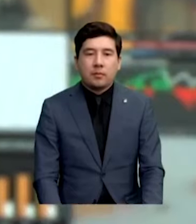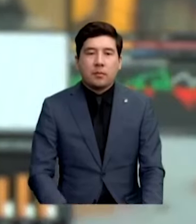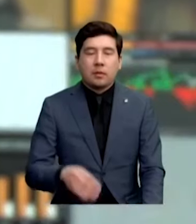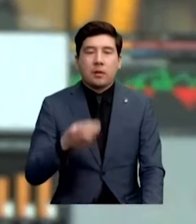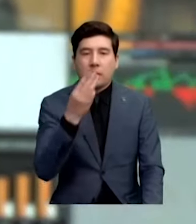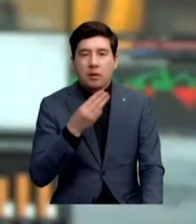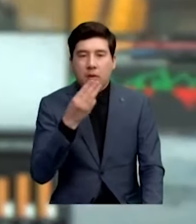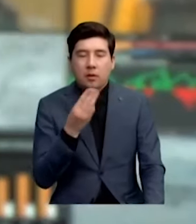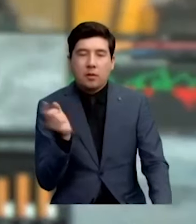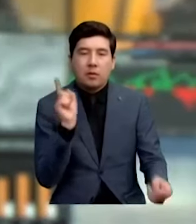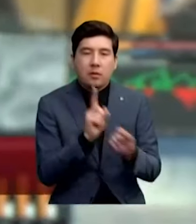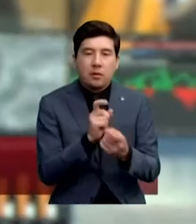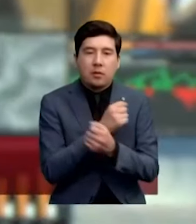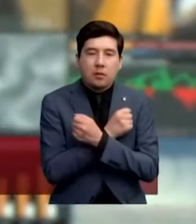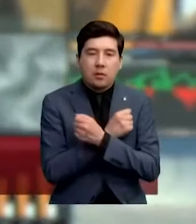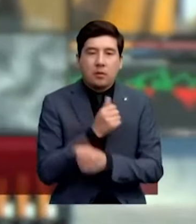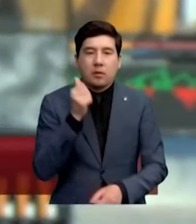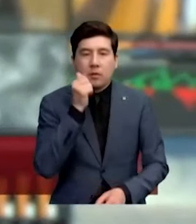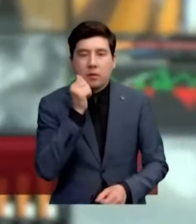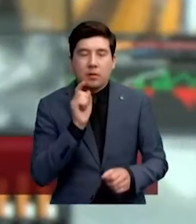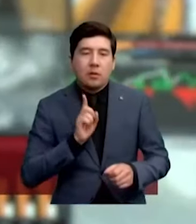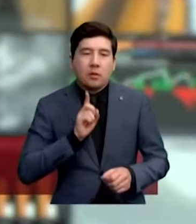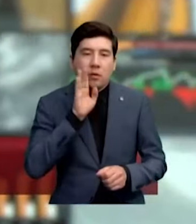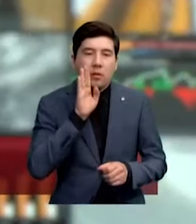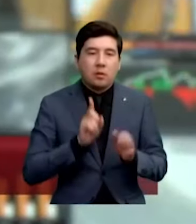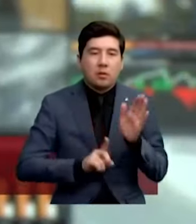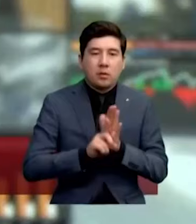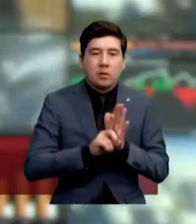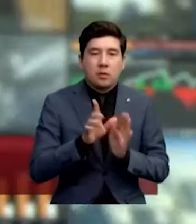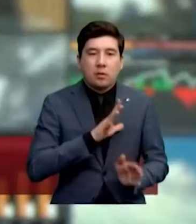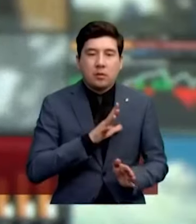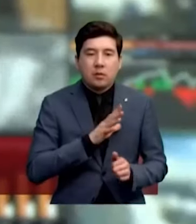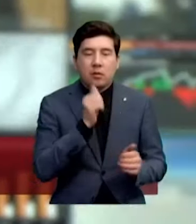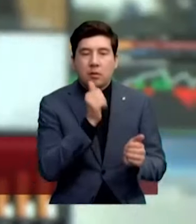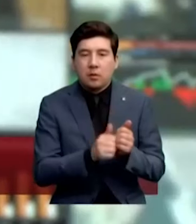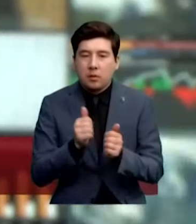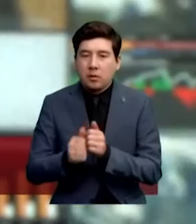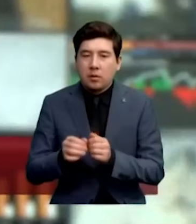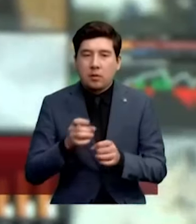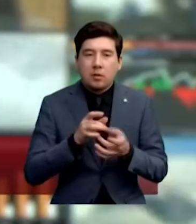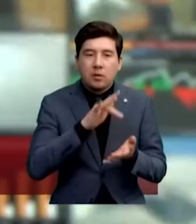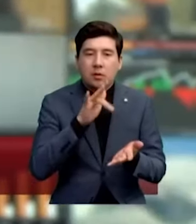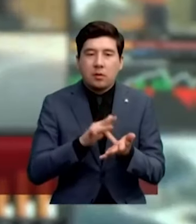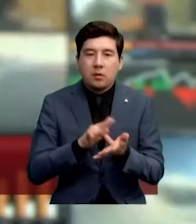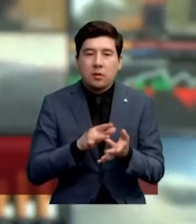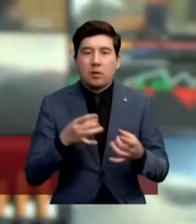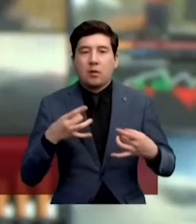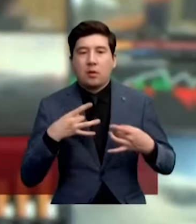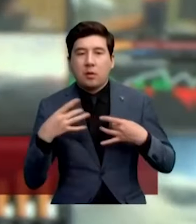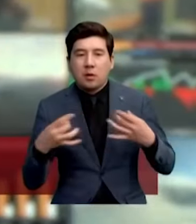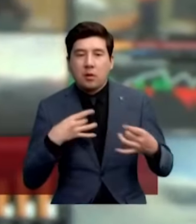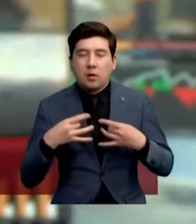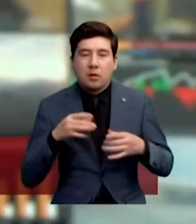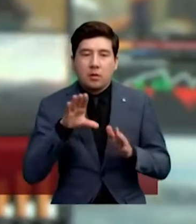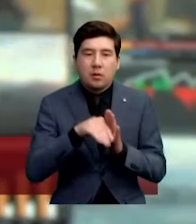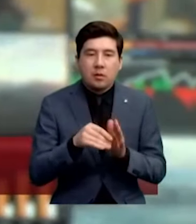Атыраулықтарды төс қағыстырып, көрісуді ертемен бастап кетті. Қаланың бірнеше жерінде концерттік бағдарламалар мен түрлі шаралар ұйымдастырылды.